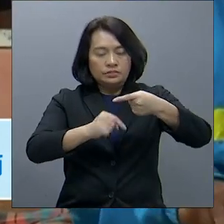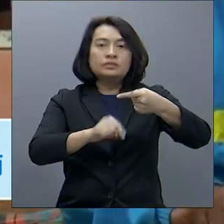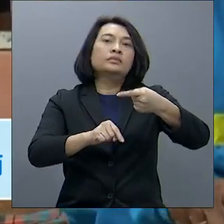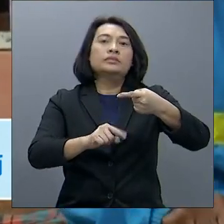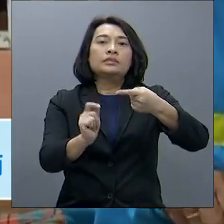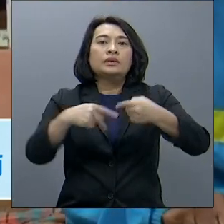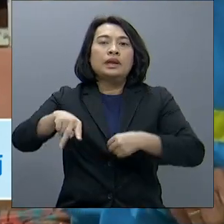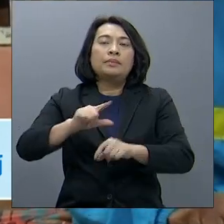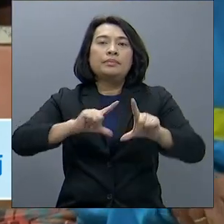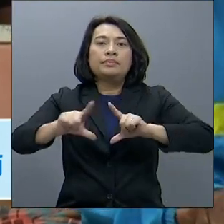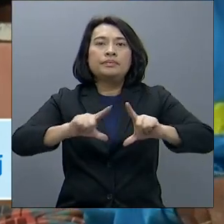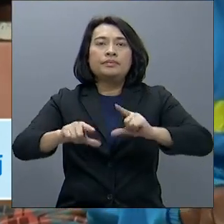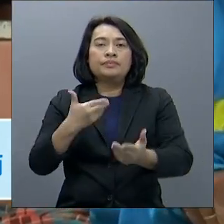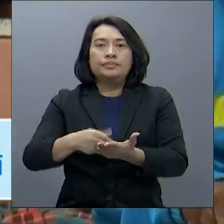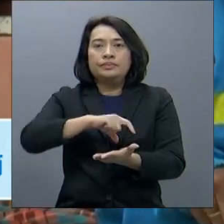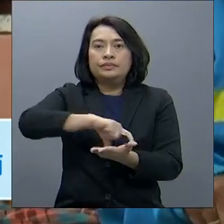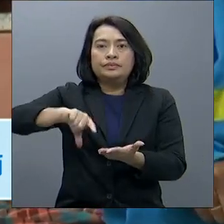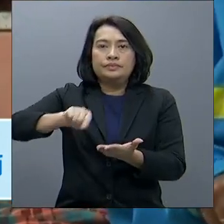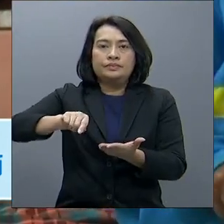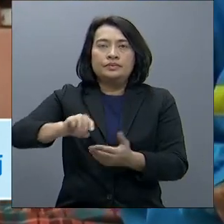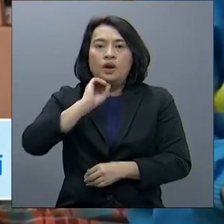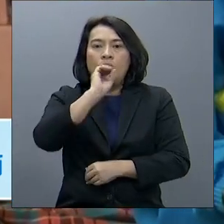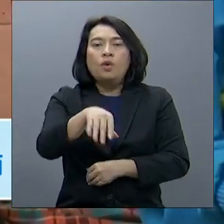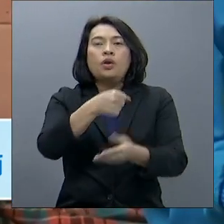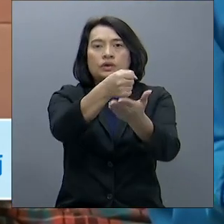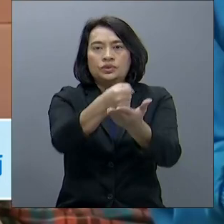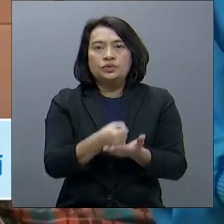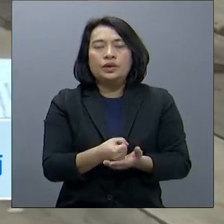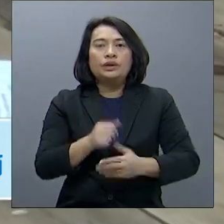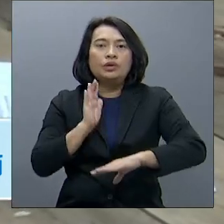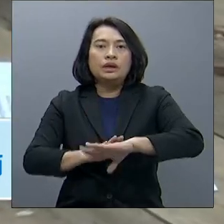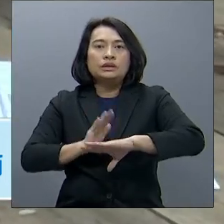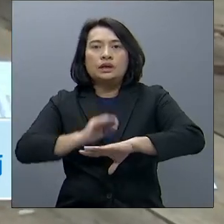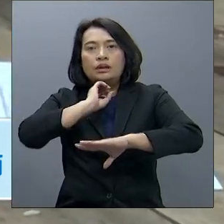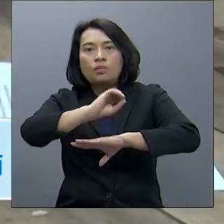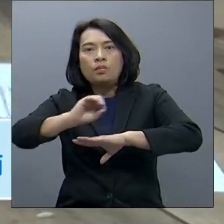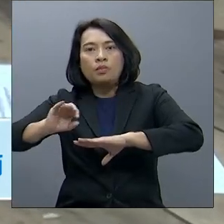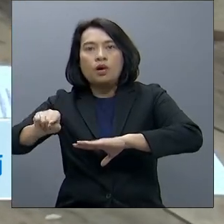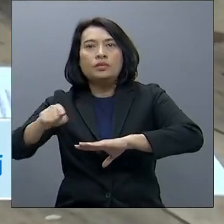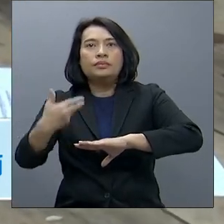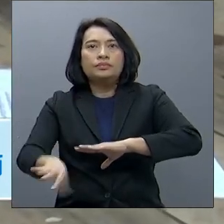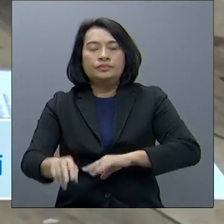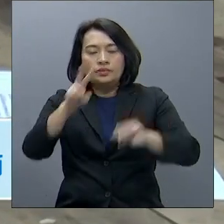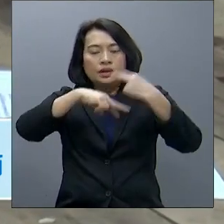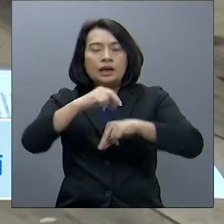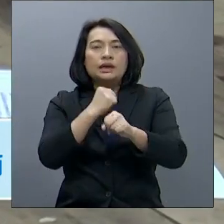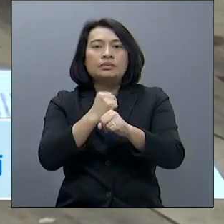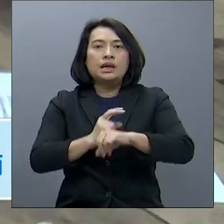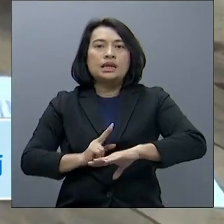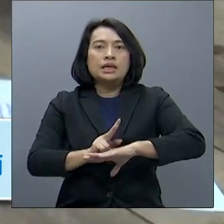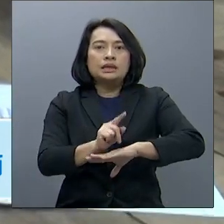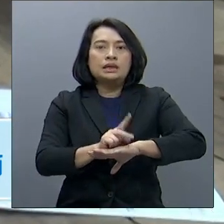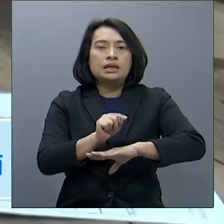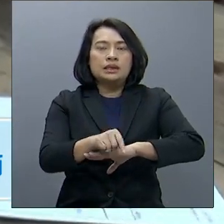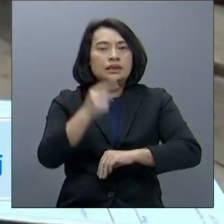คชัน LINE แล้วก็สลิปการโอนเงินออกมาร้องขอความช่วยเหลือและก็เตือนภัยนะคะหลังจากค้นหางานออนไลน์ในอินเทอร์เน็ตเพื่อ